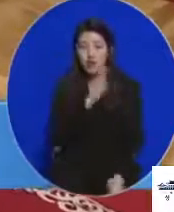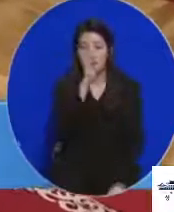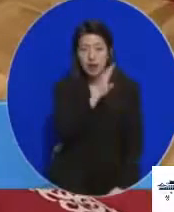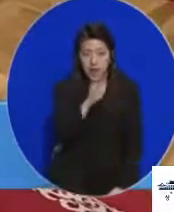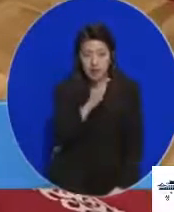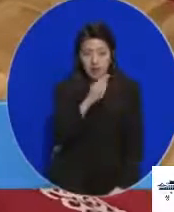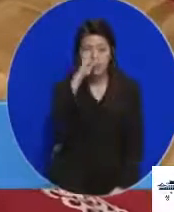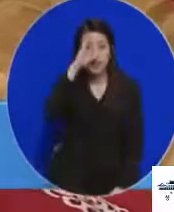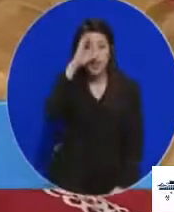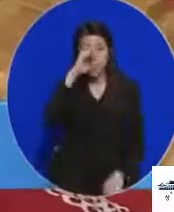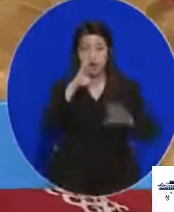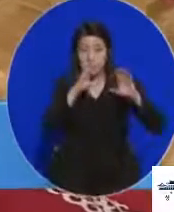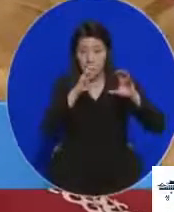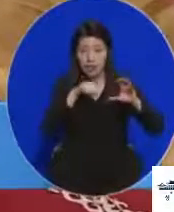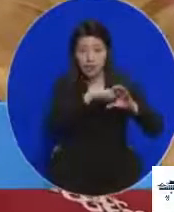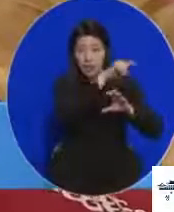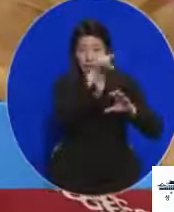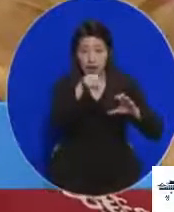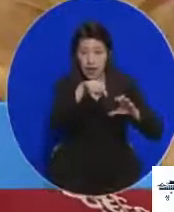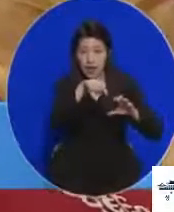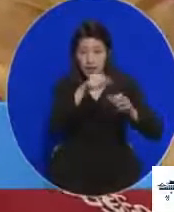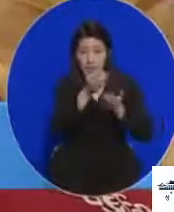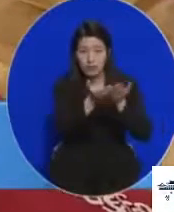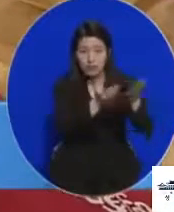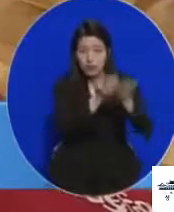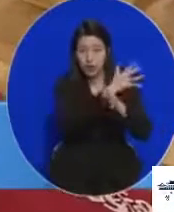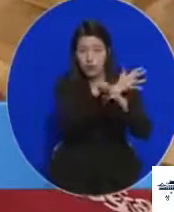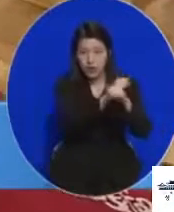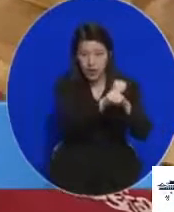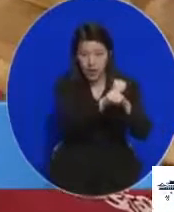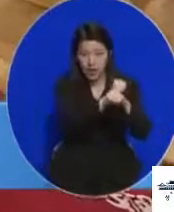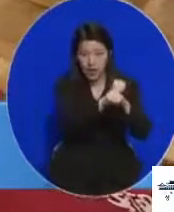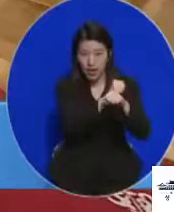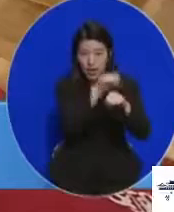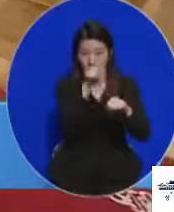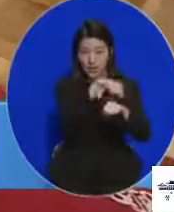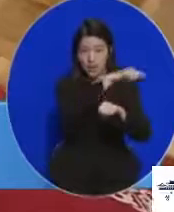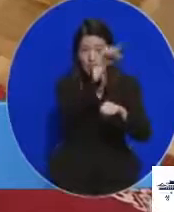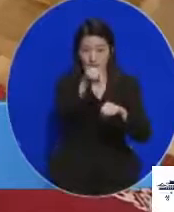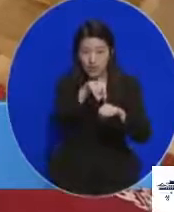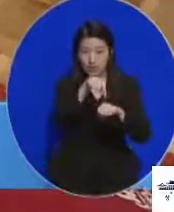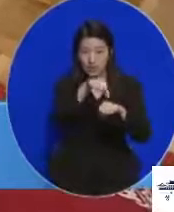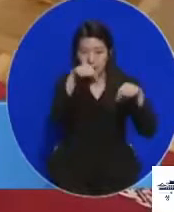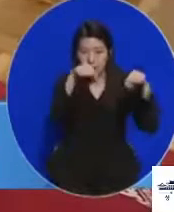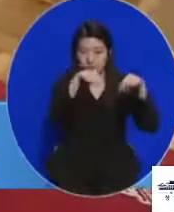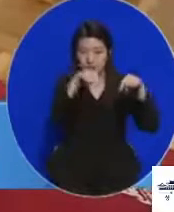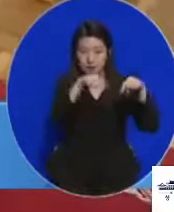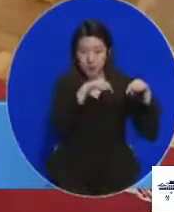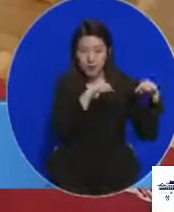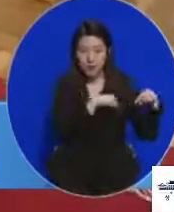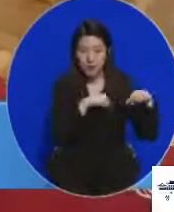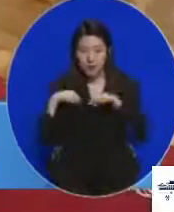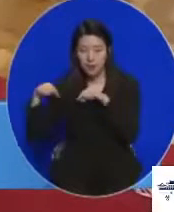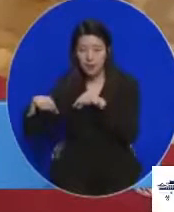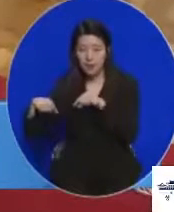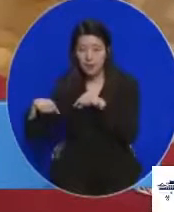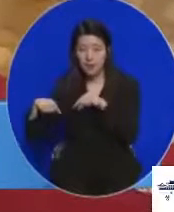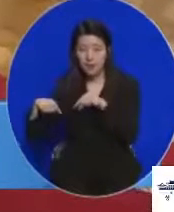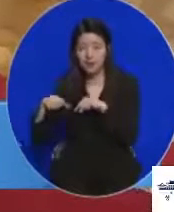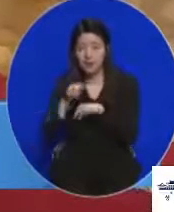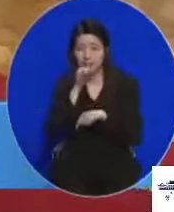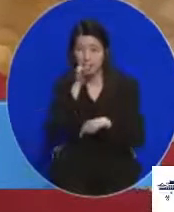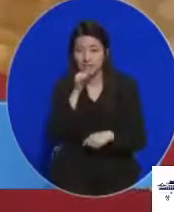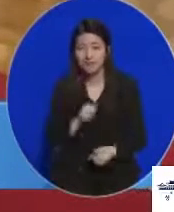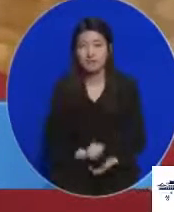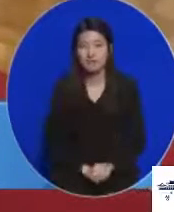를 비롯한 내려 코스로 멕시코 등 태평양 동맹 과의 협상을 가속화하고 시피